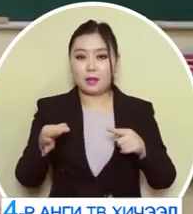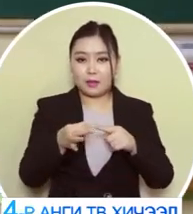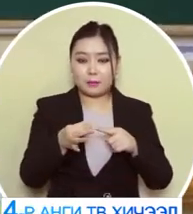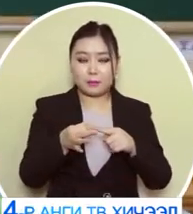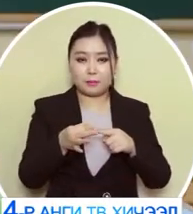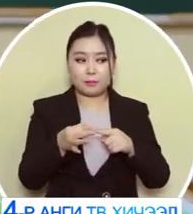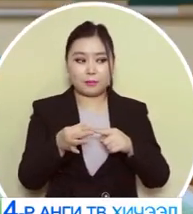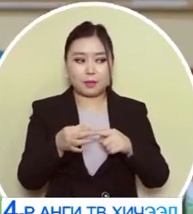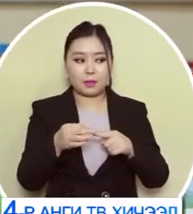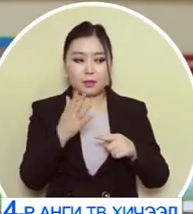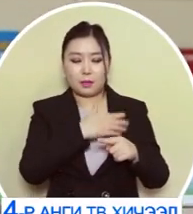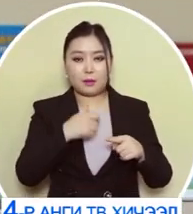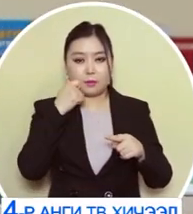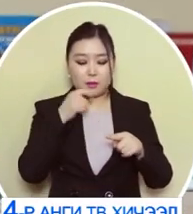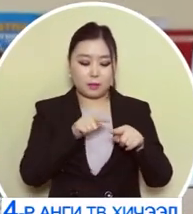отырыңдар.